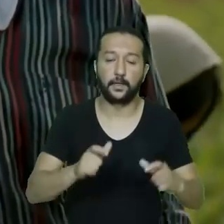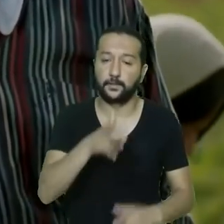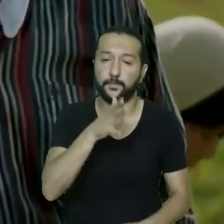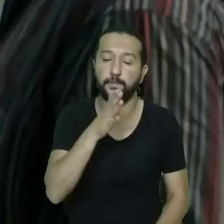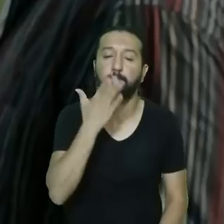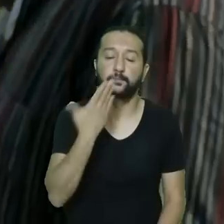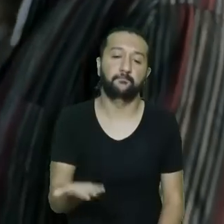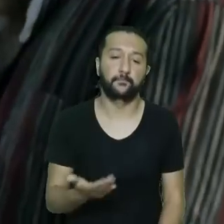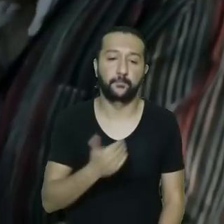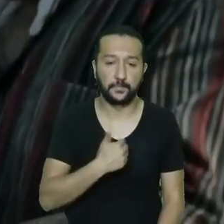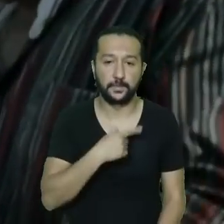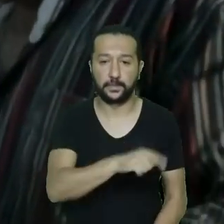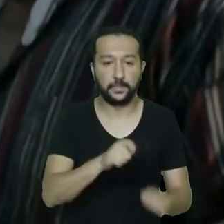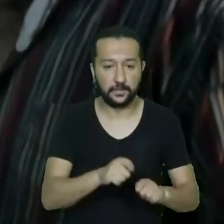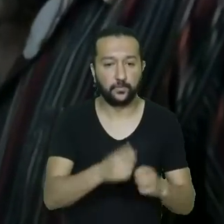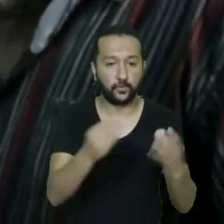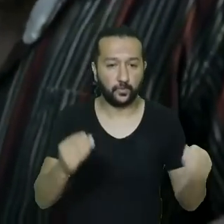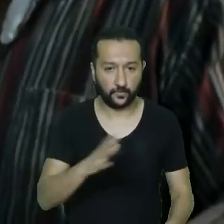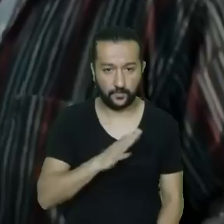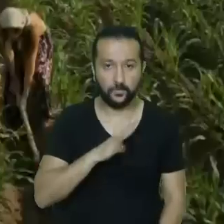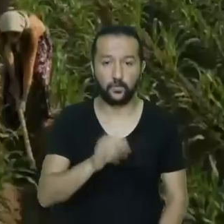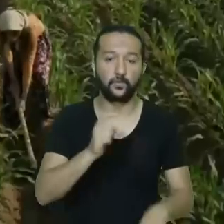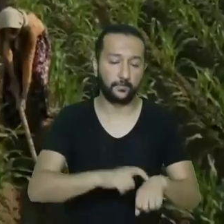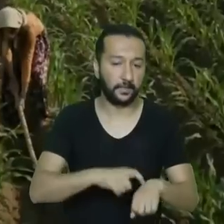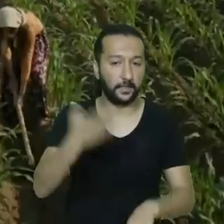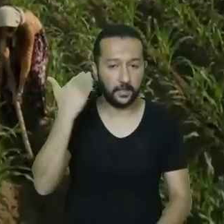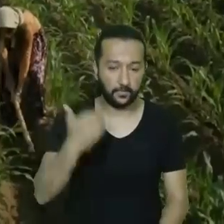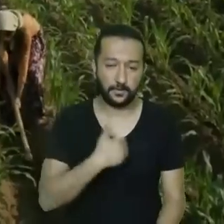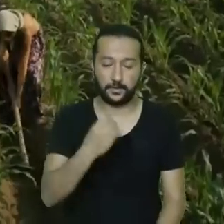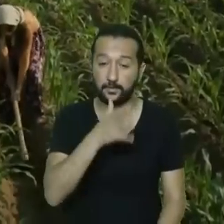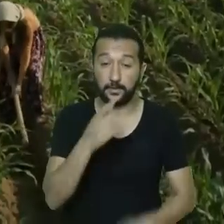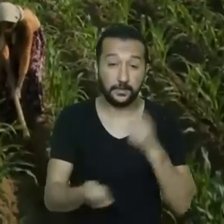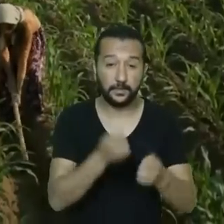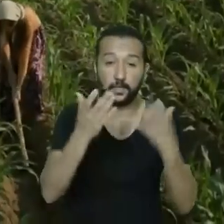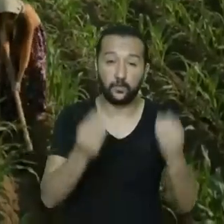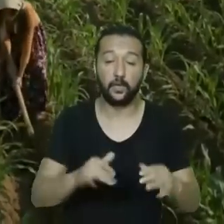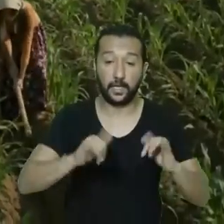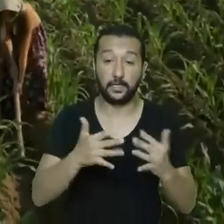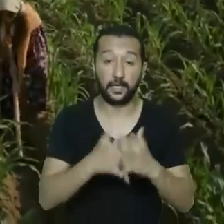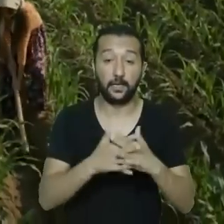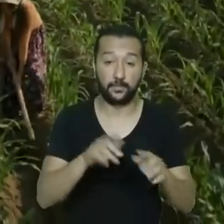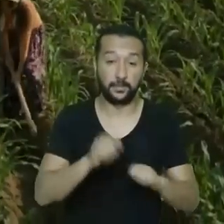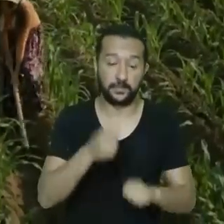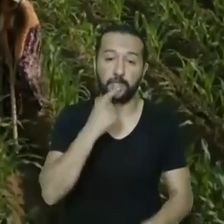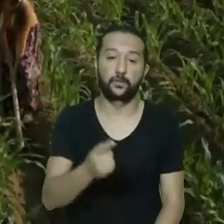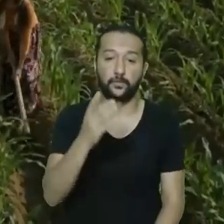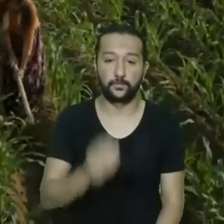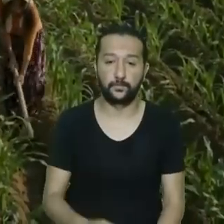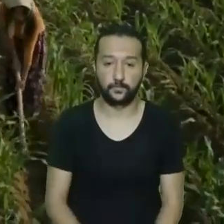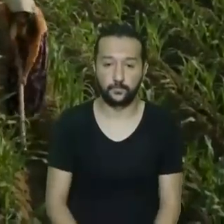Nereden bileceğim canım? Bizim de işimiz gücümüz yok mudur o zamanlar? Yani işlerin yoğun olduğu zamanlar demek istiyorum.